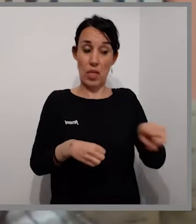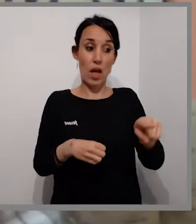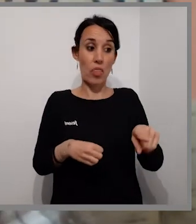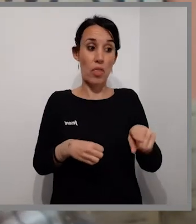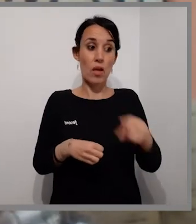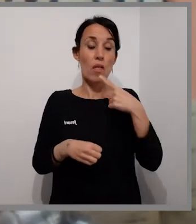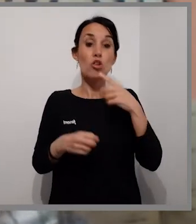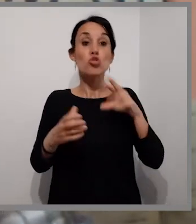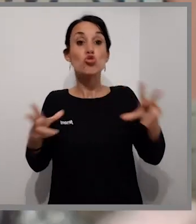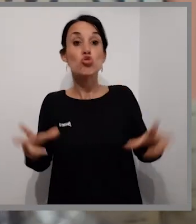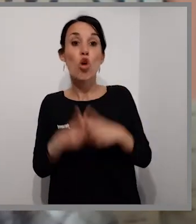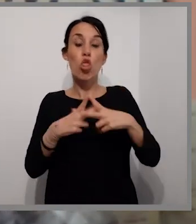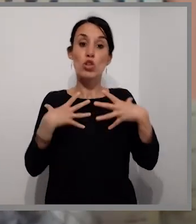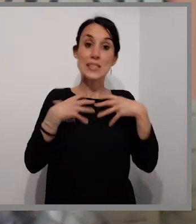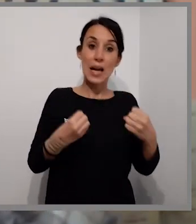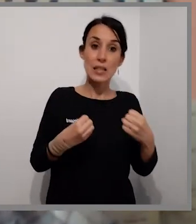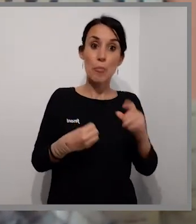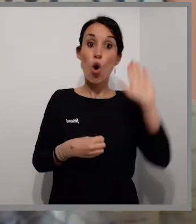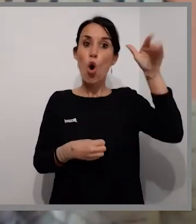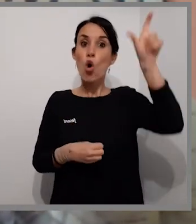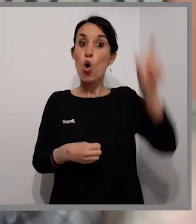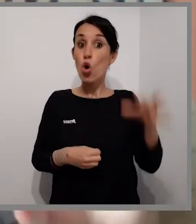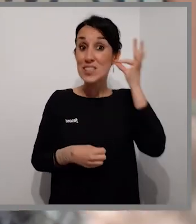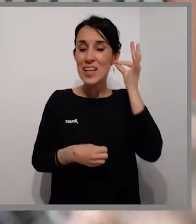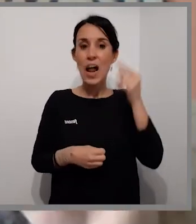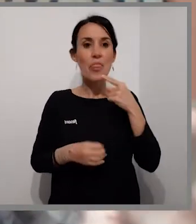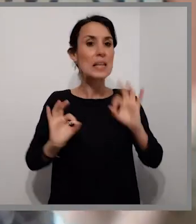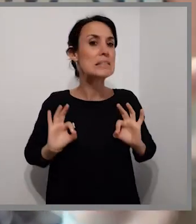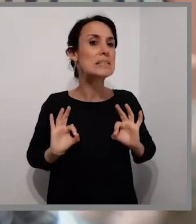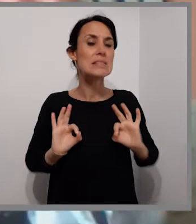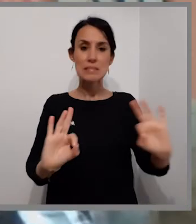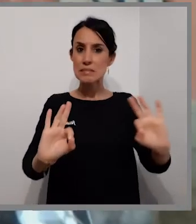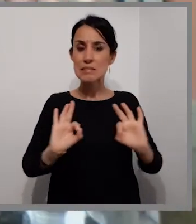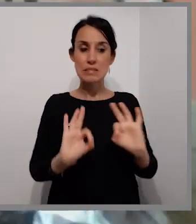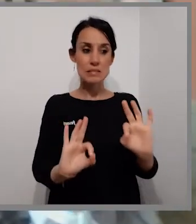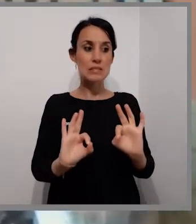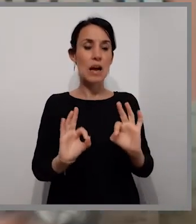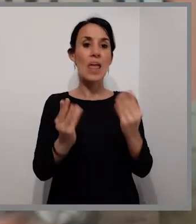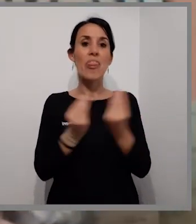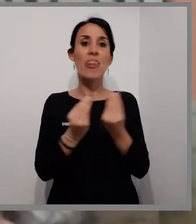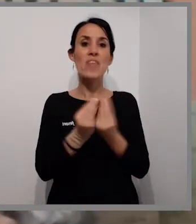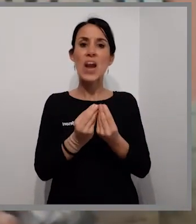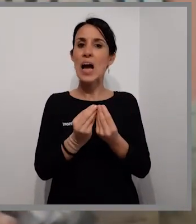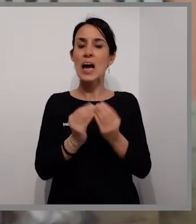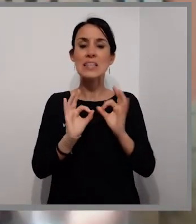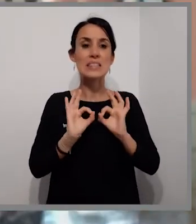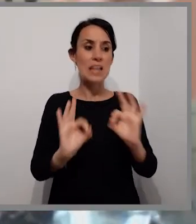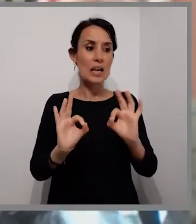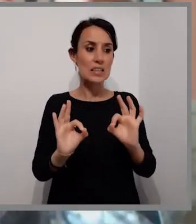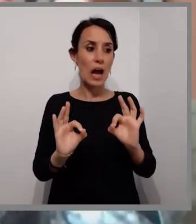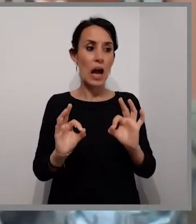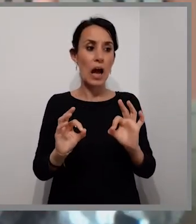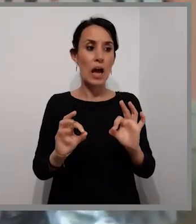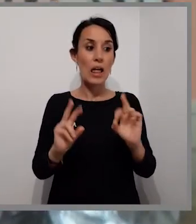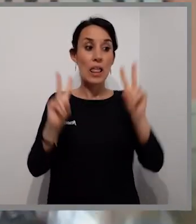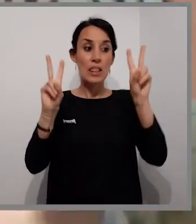vostè va dir, a més, personal sociosanitari, però la seva consellera va concretar molt i va donar tres xifres exactes, o